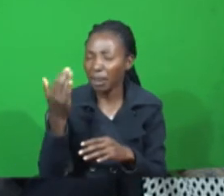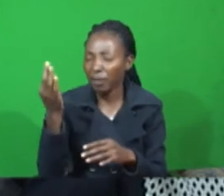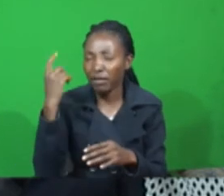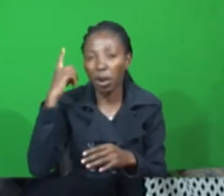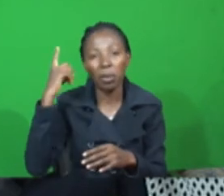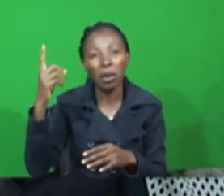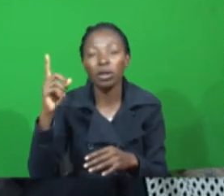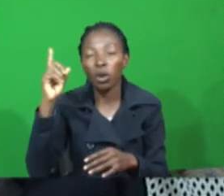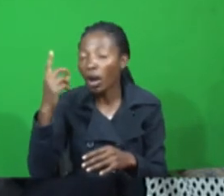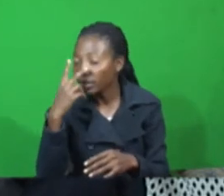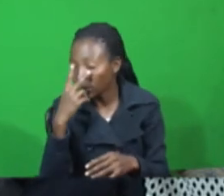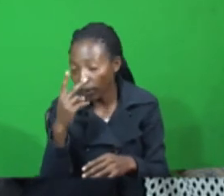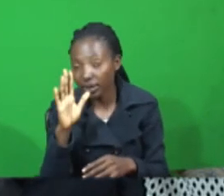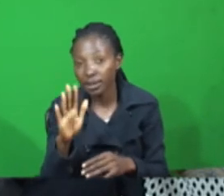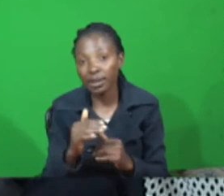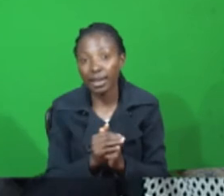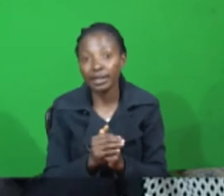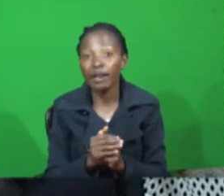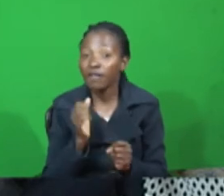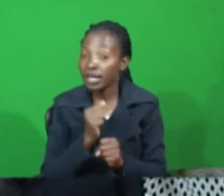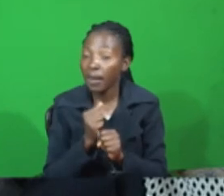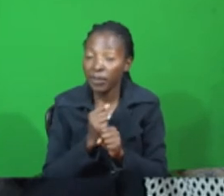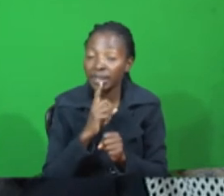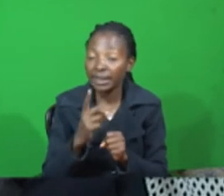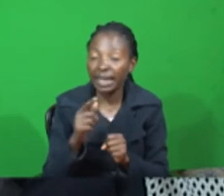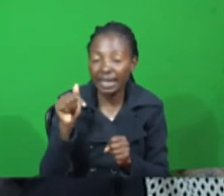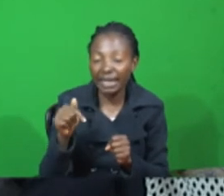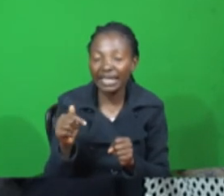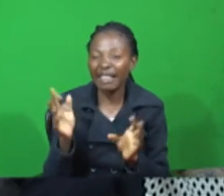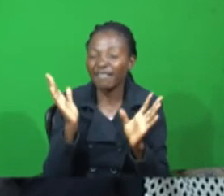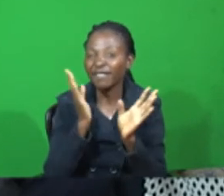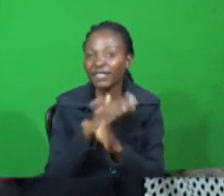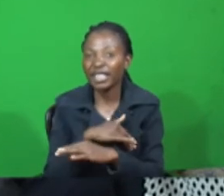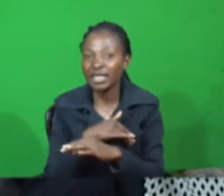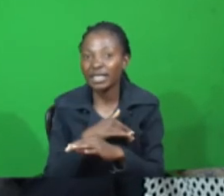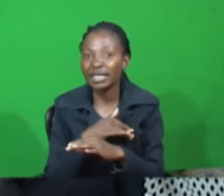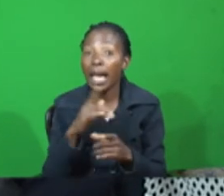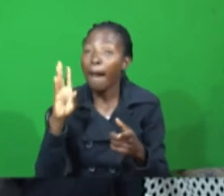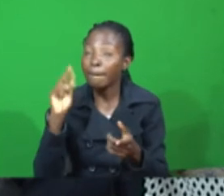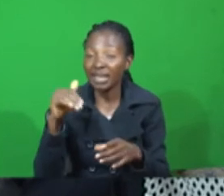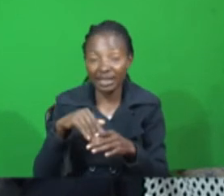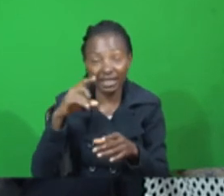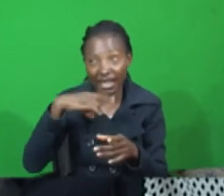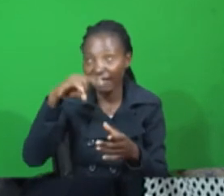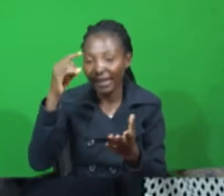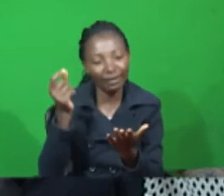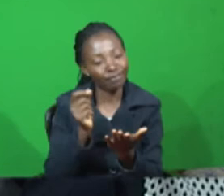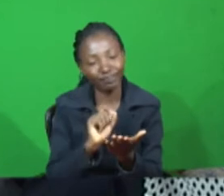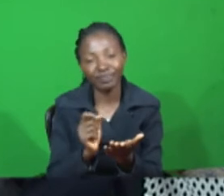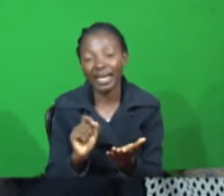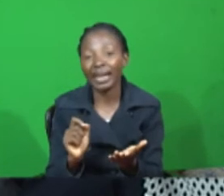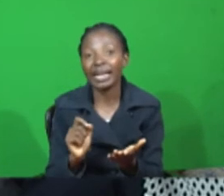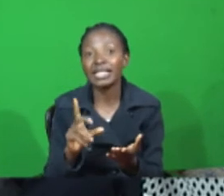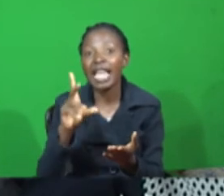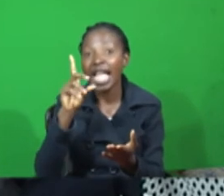ndo zvinotariswa na Mwari. Alright. Munogona kuti nyaya yapera padare repanoka. Madhoketsi ekudenga akafurika. Saka